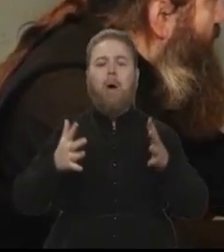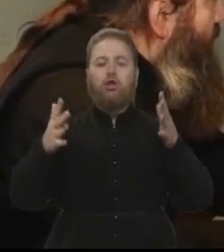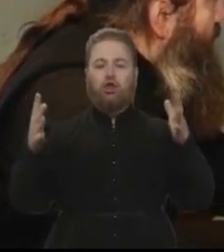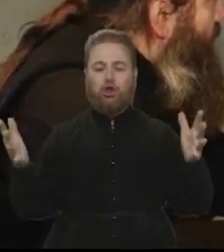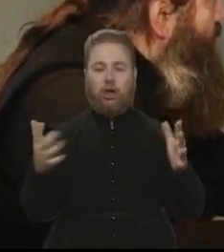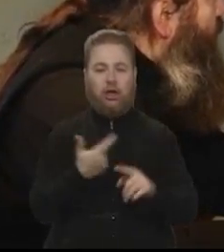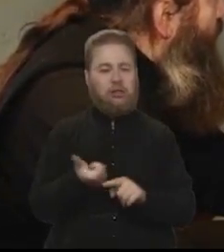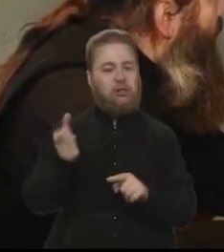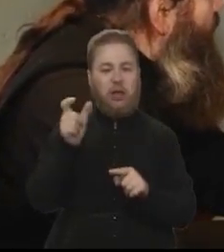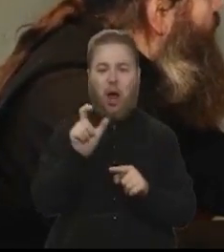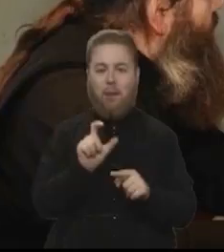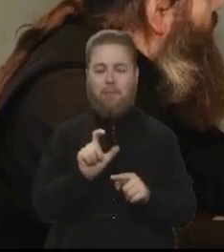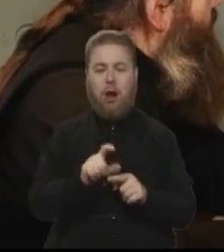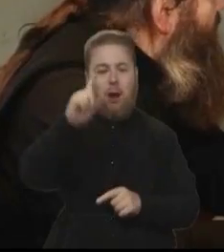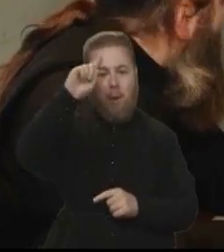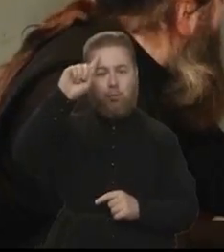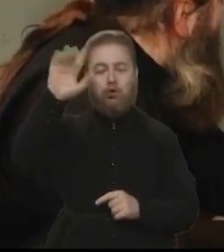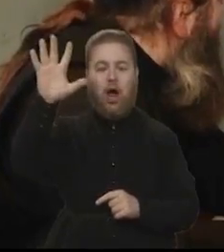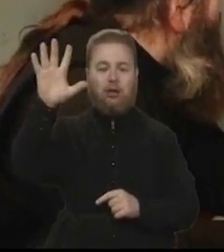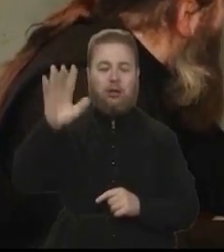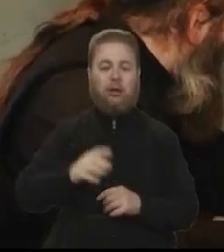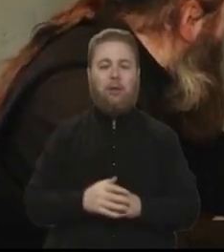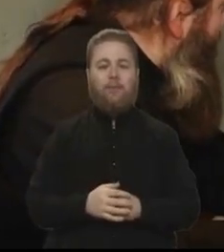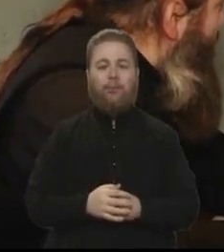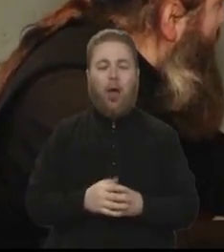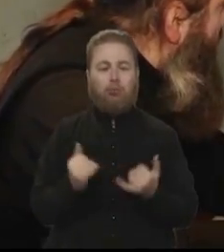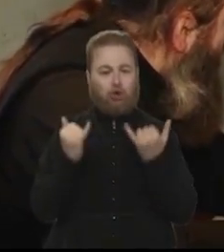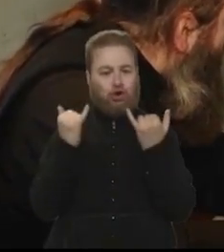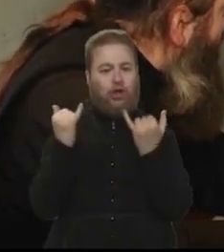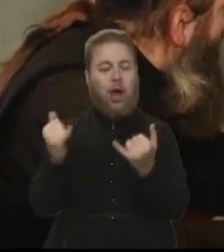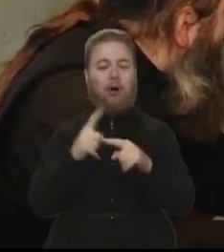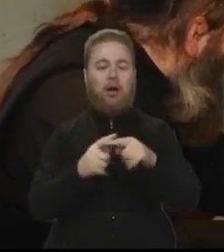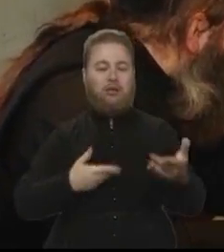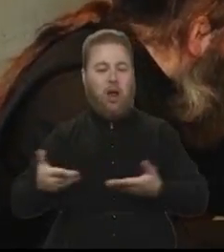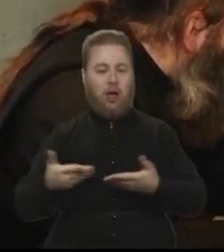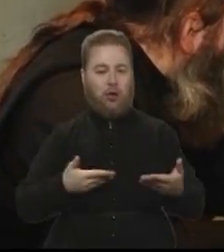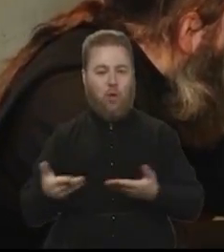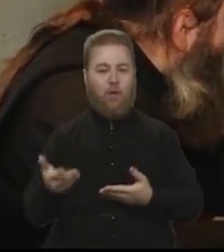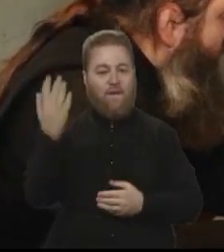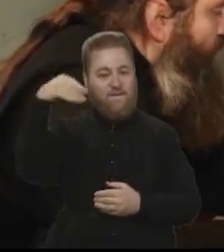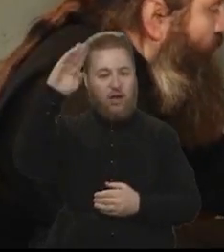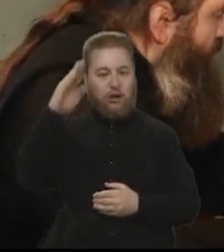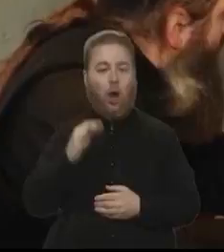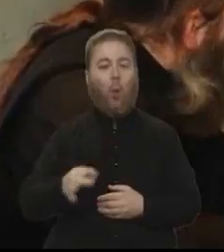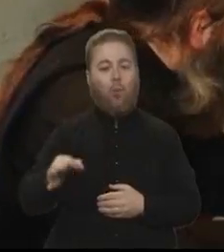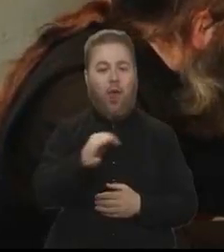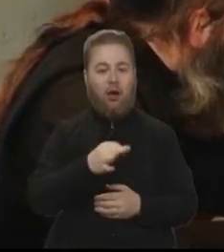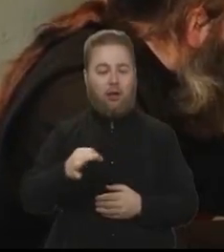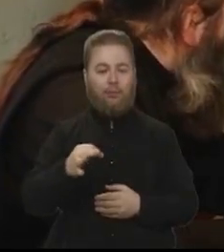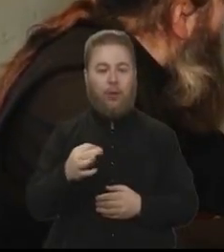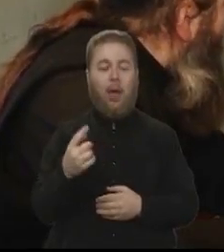самых популярных, можно сказать, известных, почитаемых крестных ходов в Вятской губернии. Первым